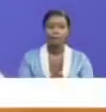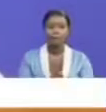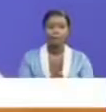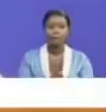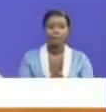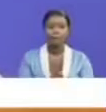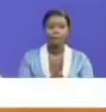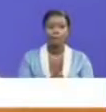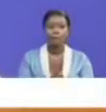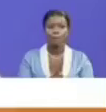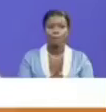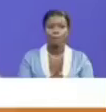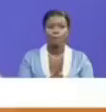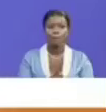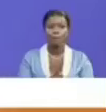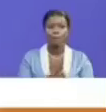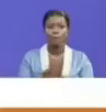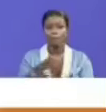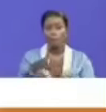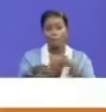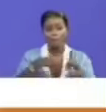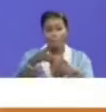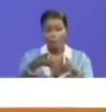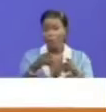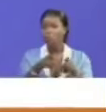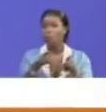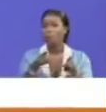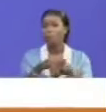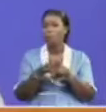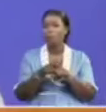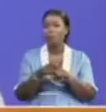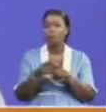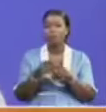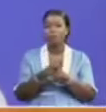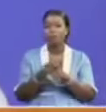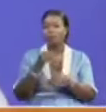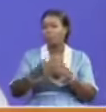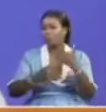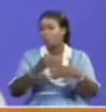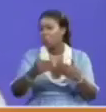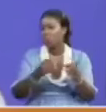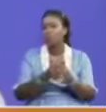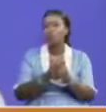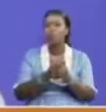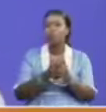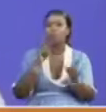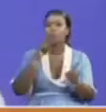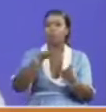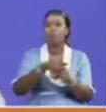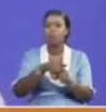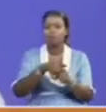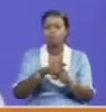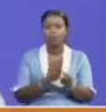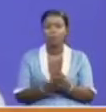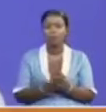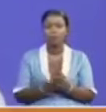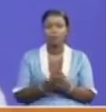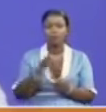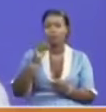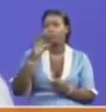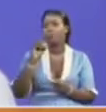la démarche participative c'est le socle de la gouvernance démocratique quand on fait des programmes de